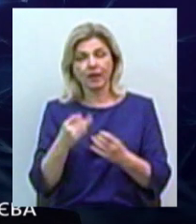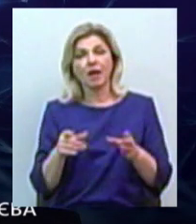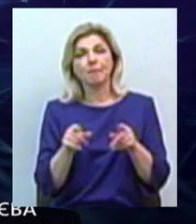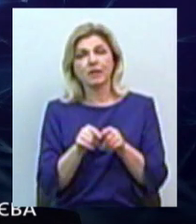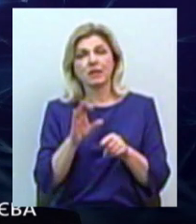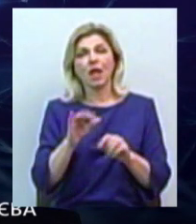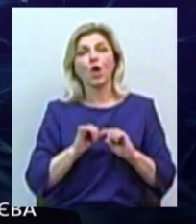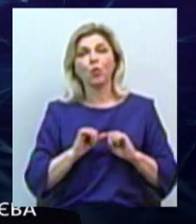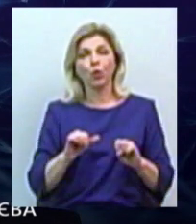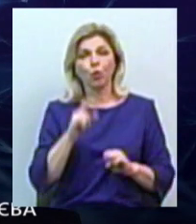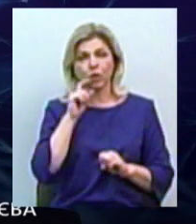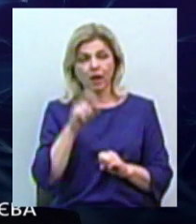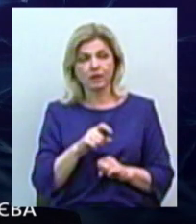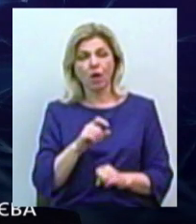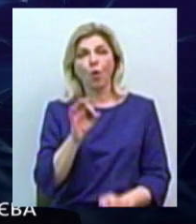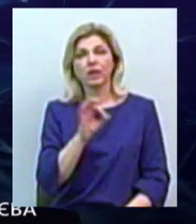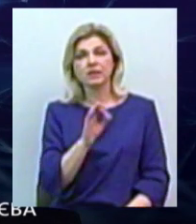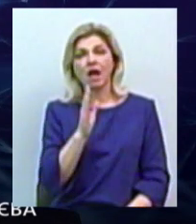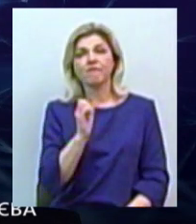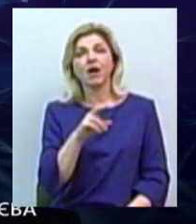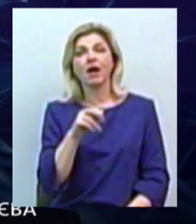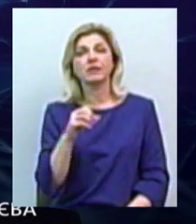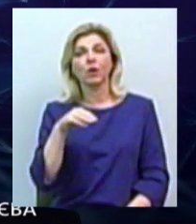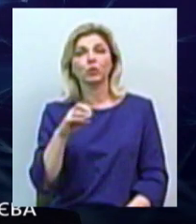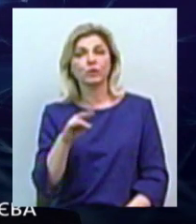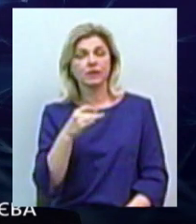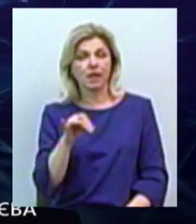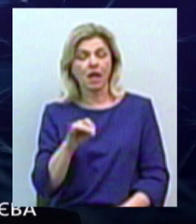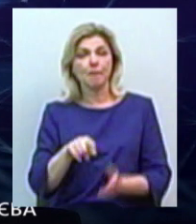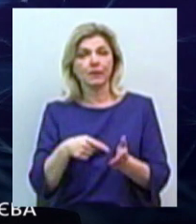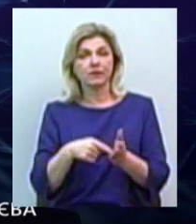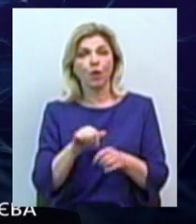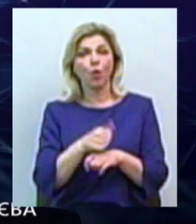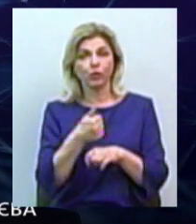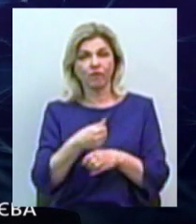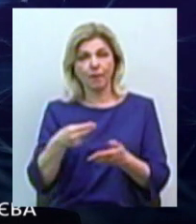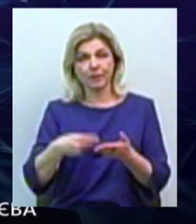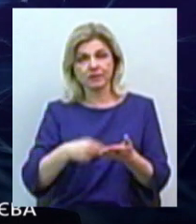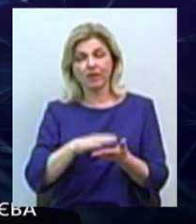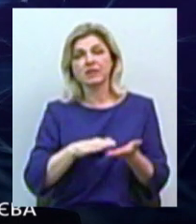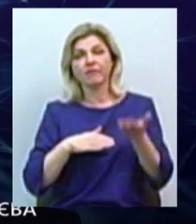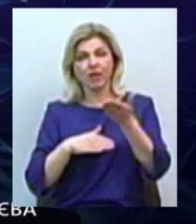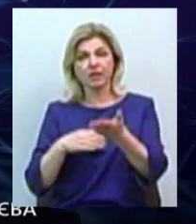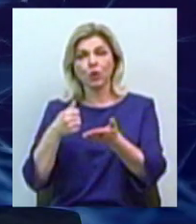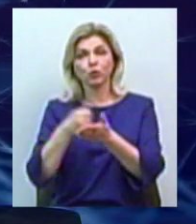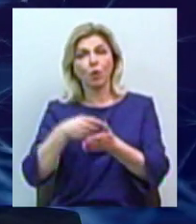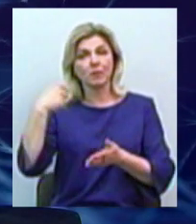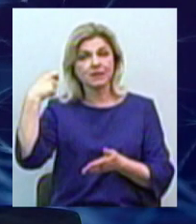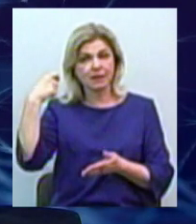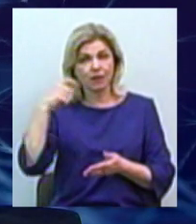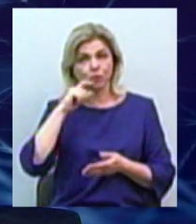України Олексієм Вадатурським. І вони, міський голова, підписав звернення до президента України щодо